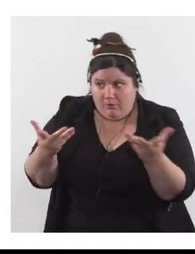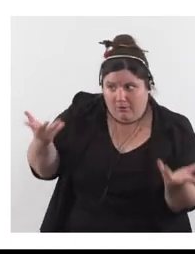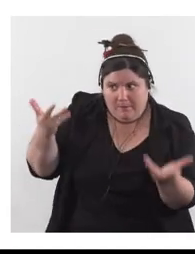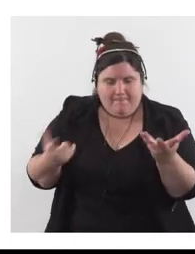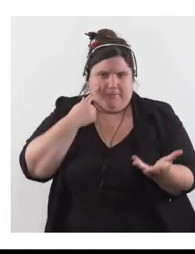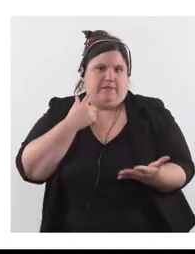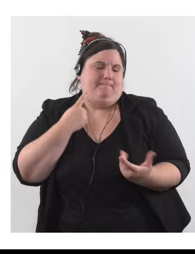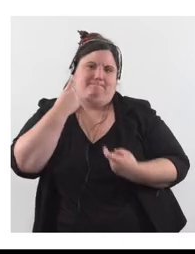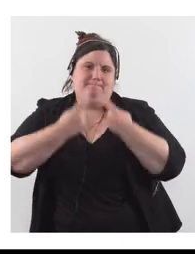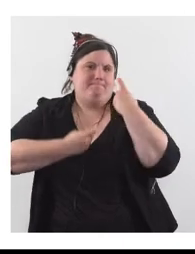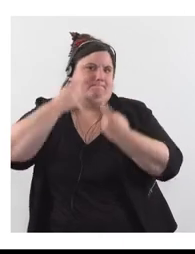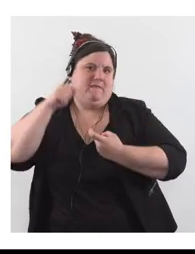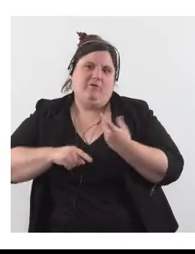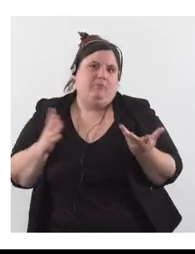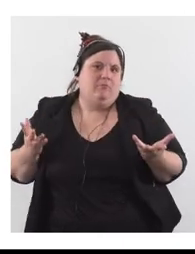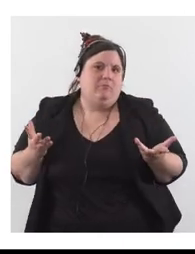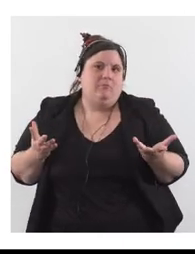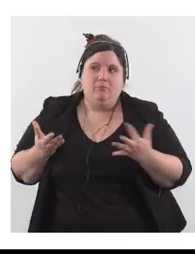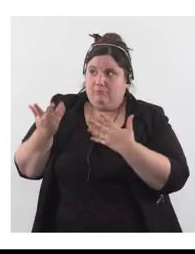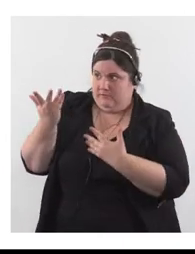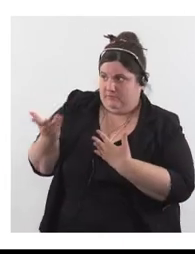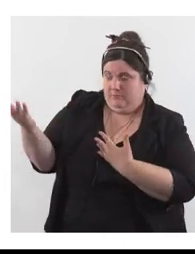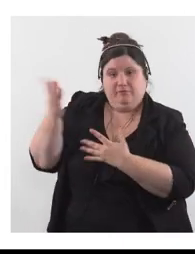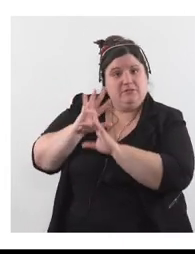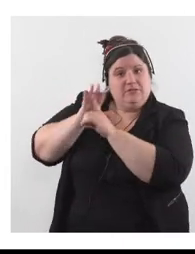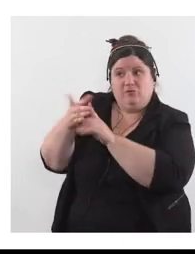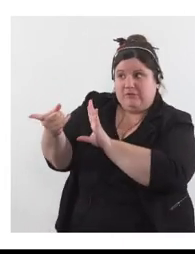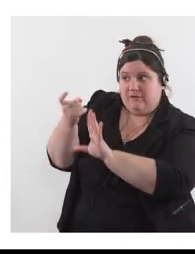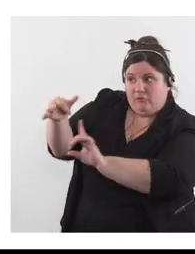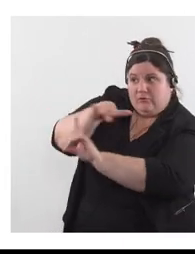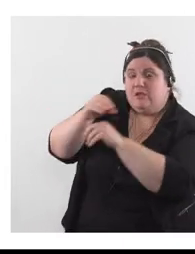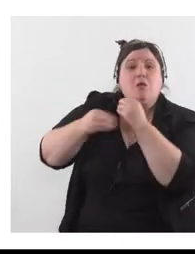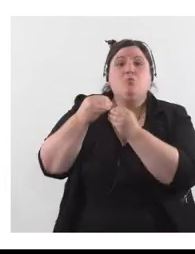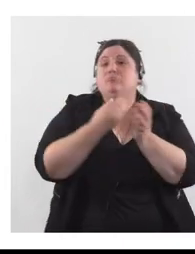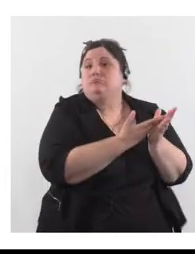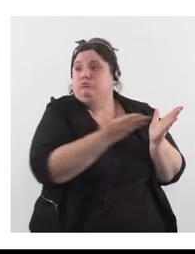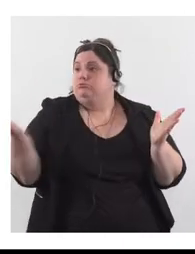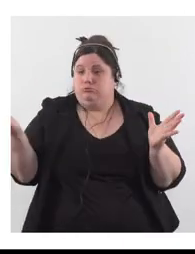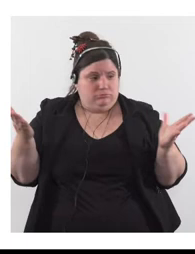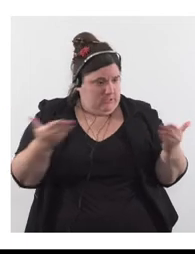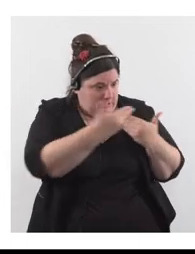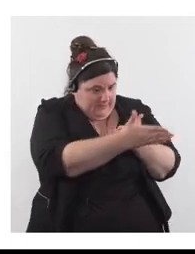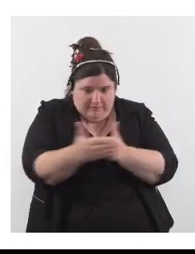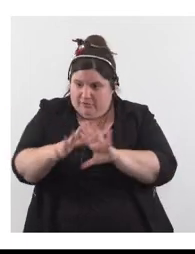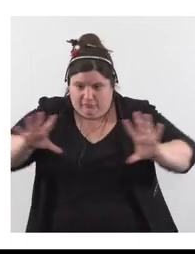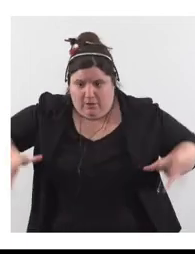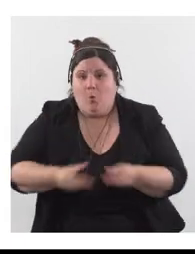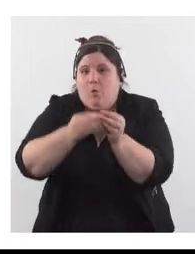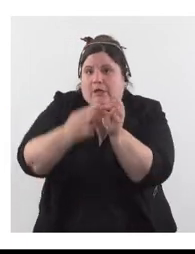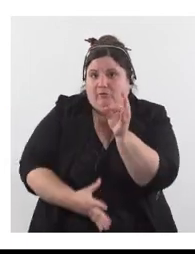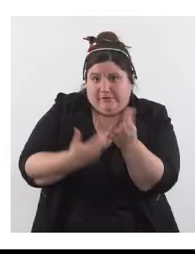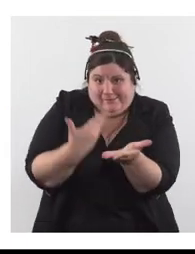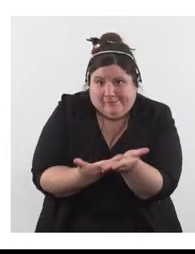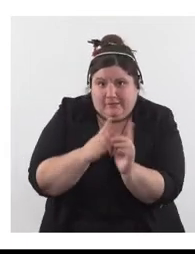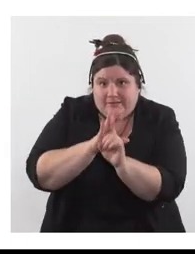de juridique. Parce que les discriminations systémiques et intersectionnelles ne sont pas encore suffisamment... Et parfois, j'entends dire